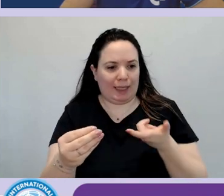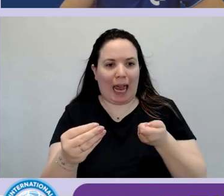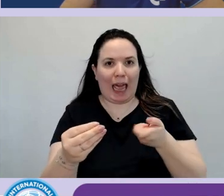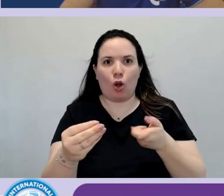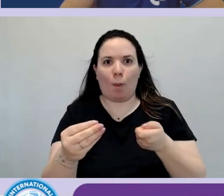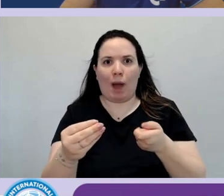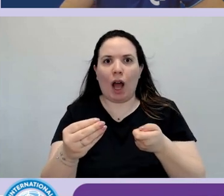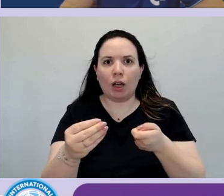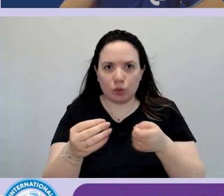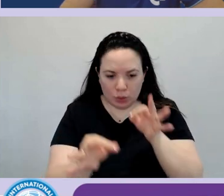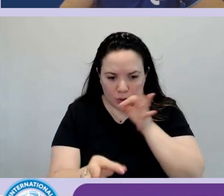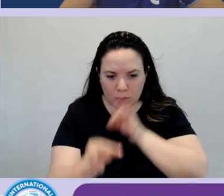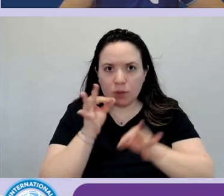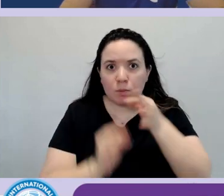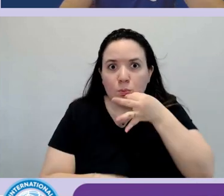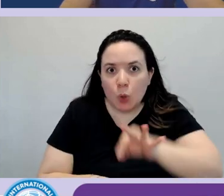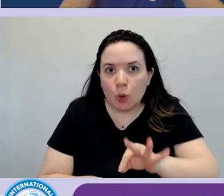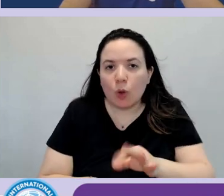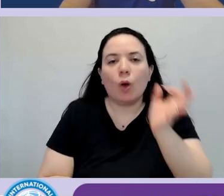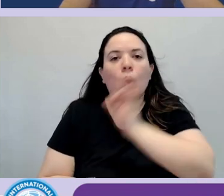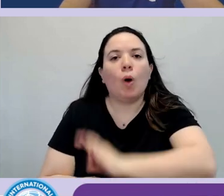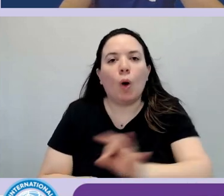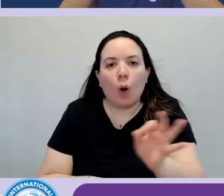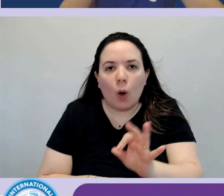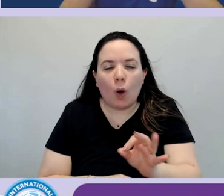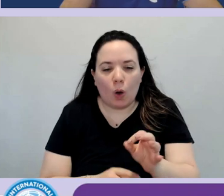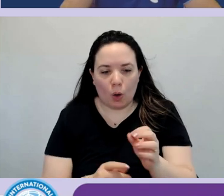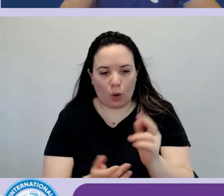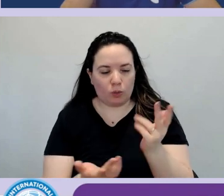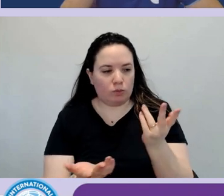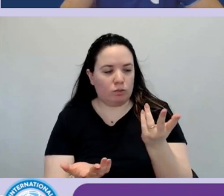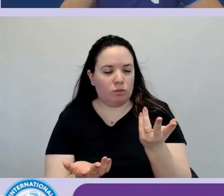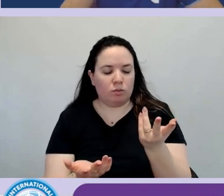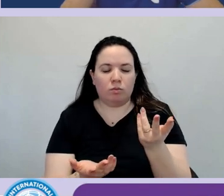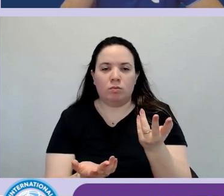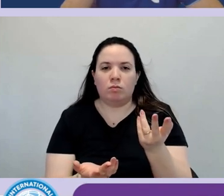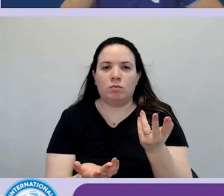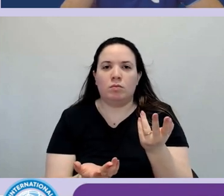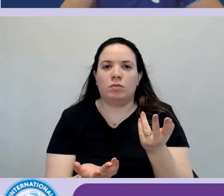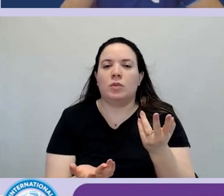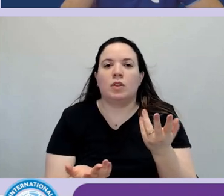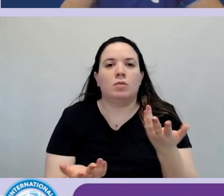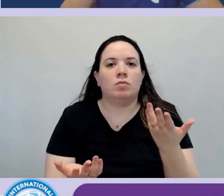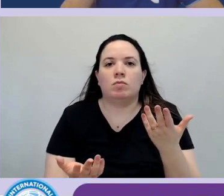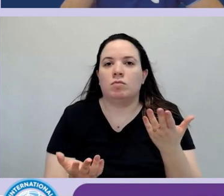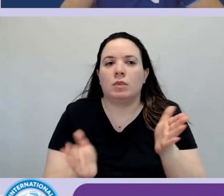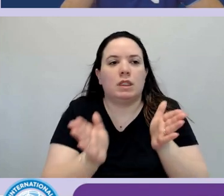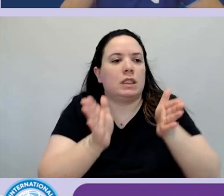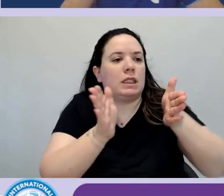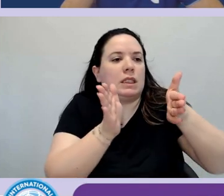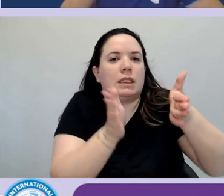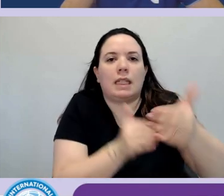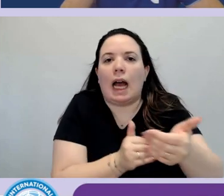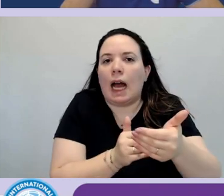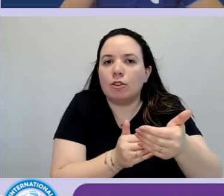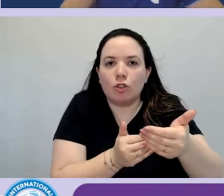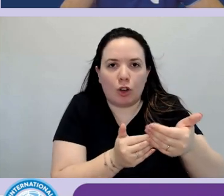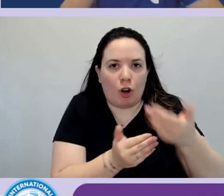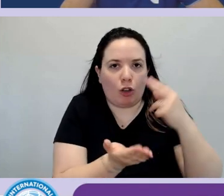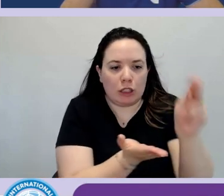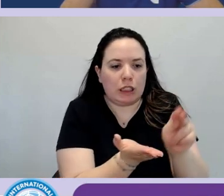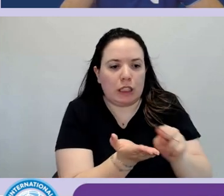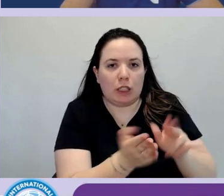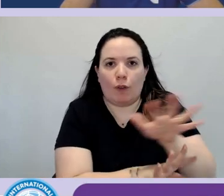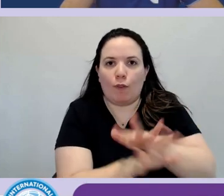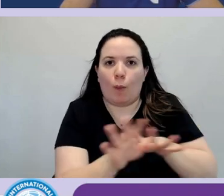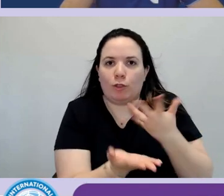dispositivo piuttosto che a quello che c'è scritto su su una confezione su su una scatola